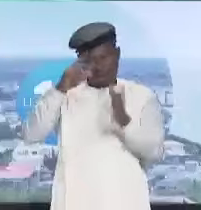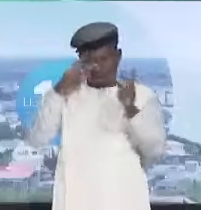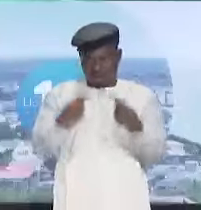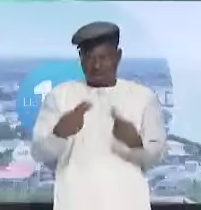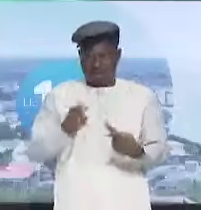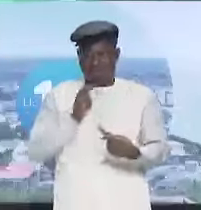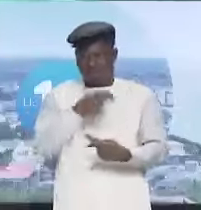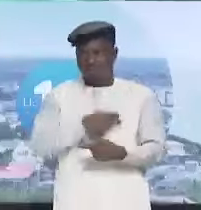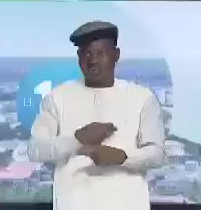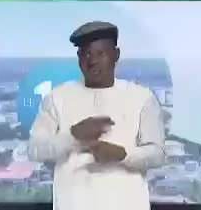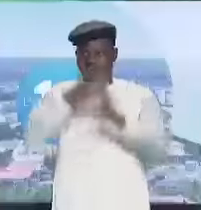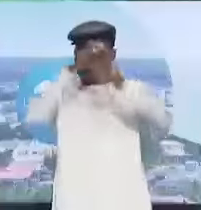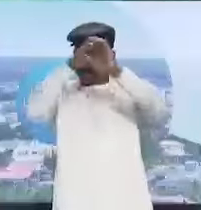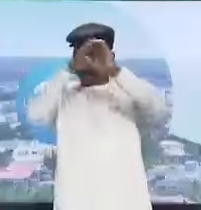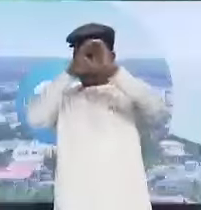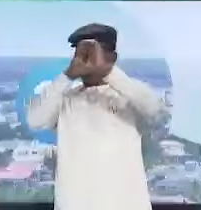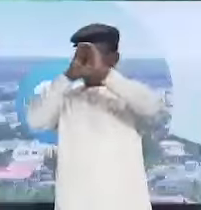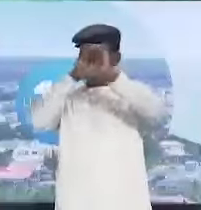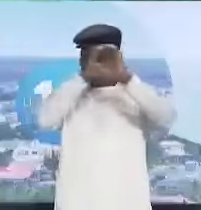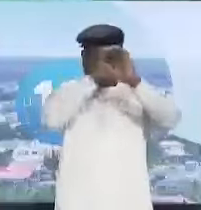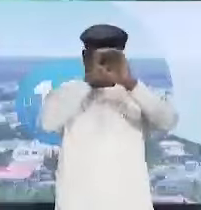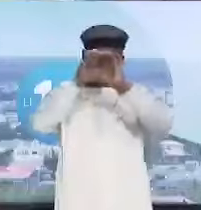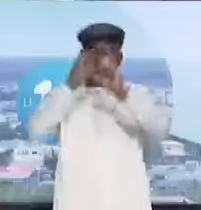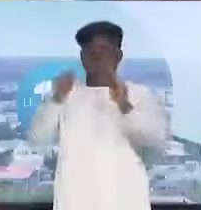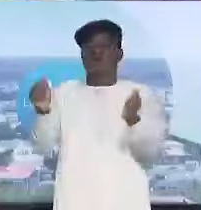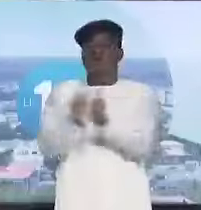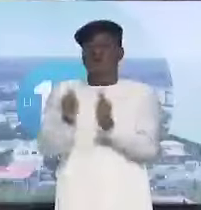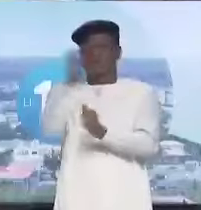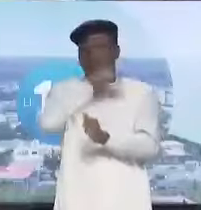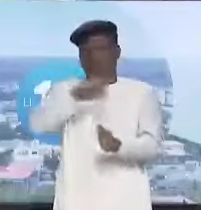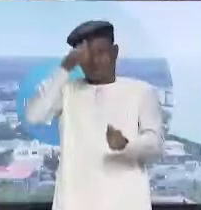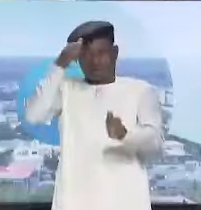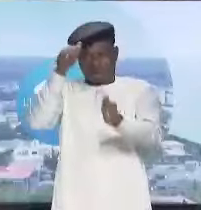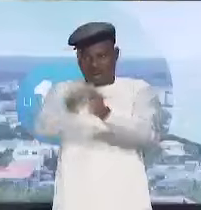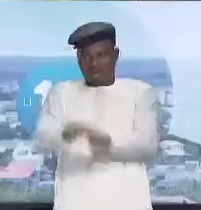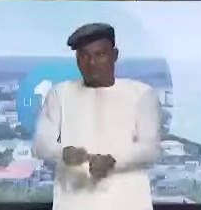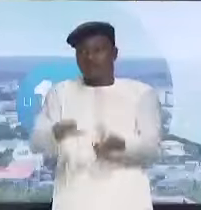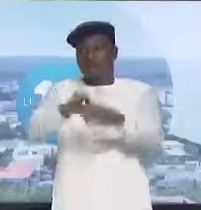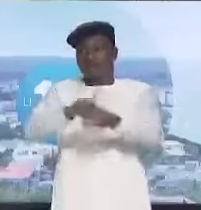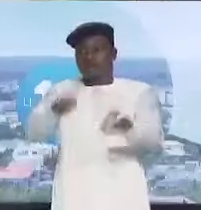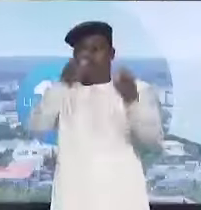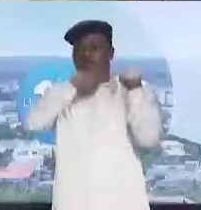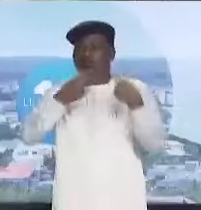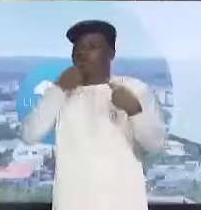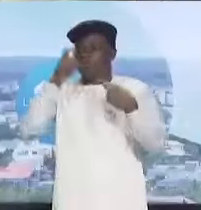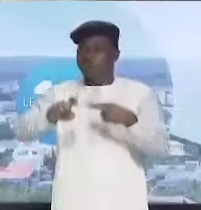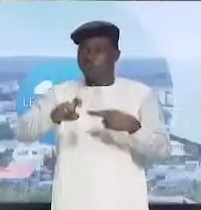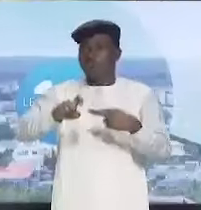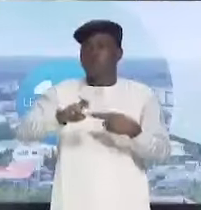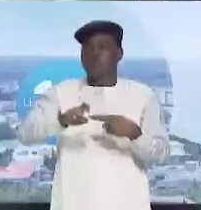caméra. Dénudé avec l'accord des garants des lieux, le rituel peut enfin commencer.